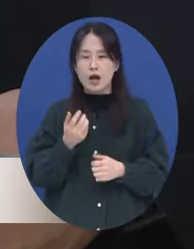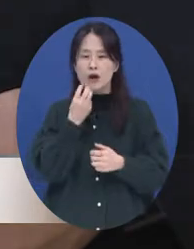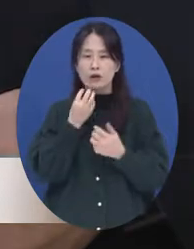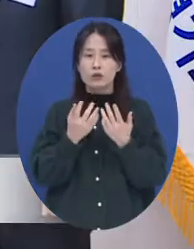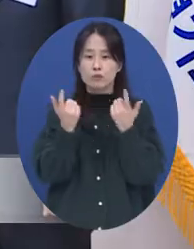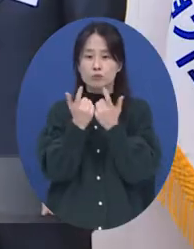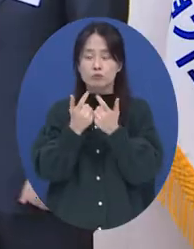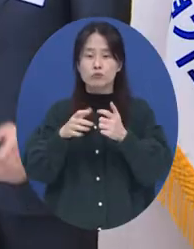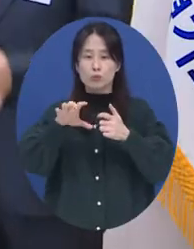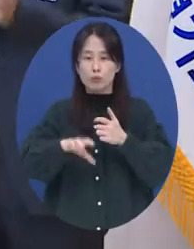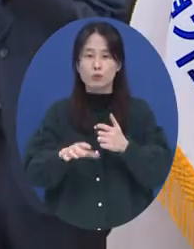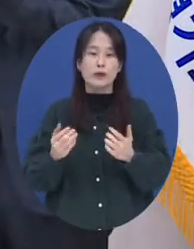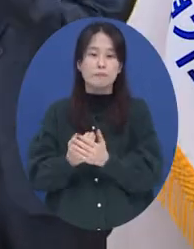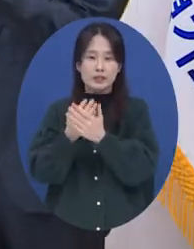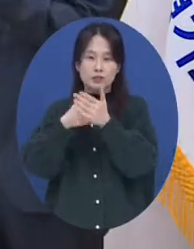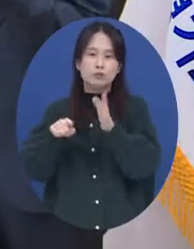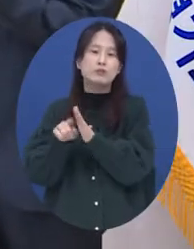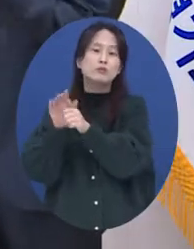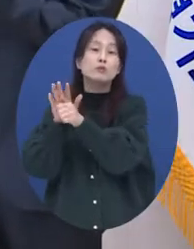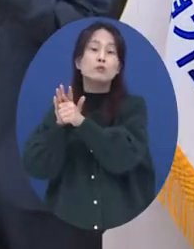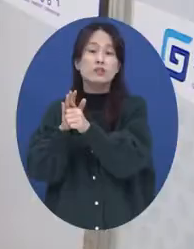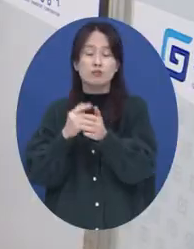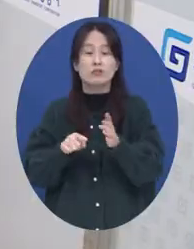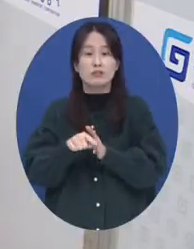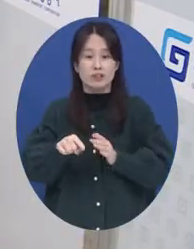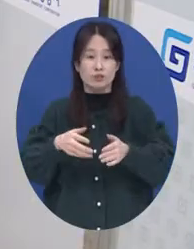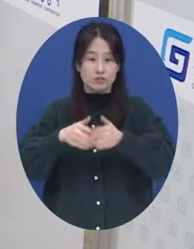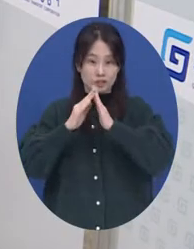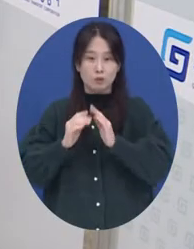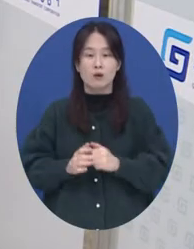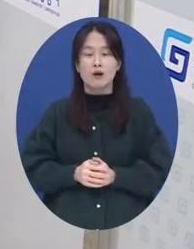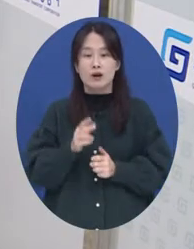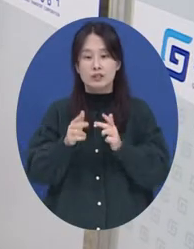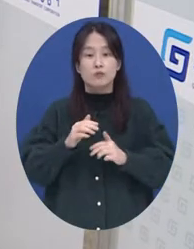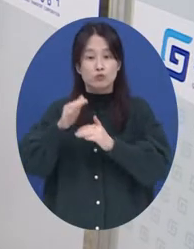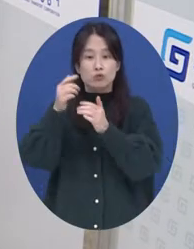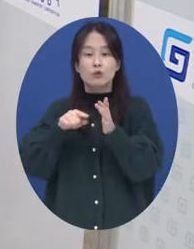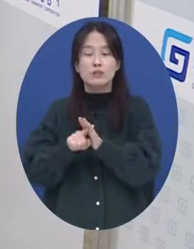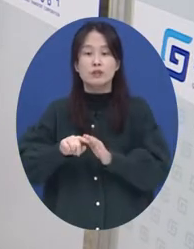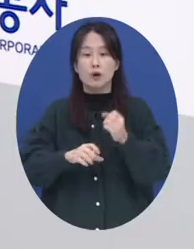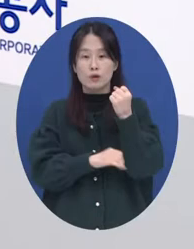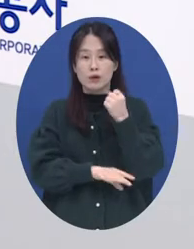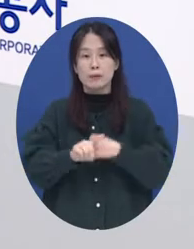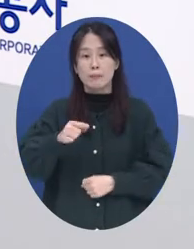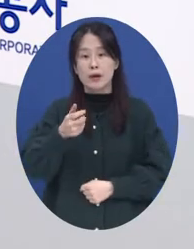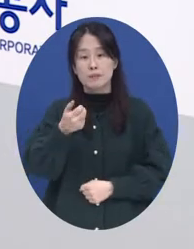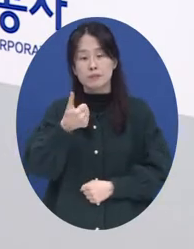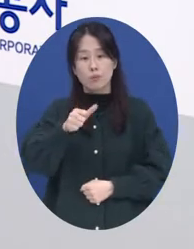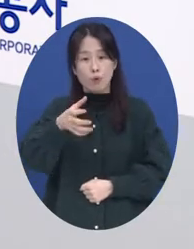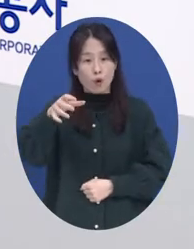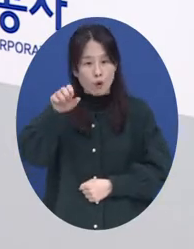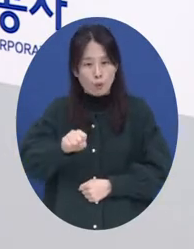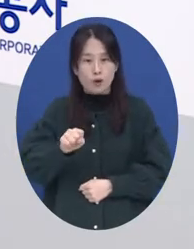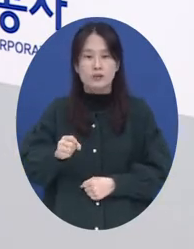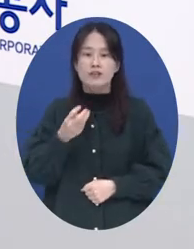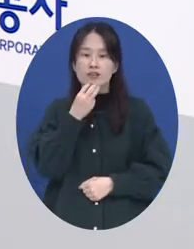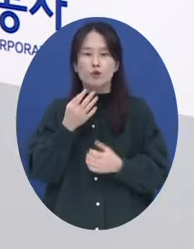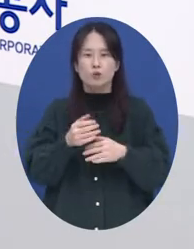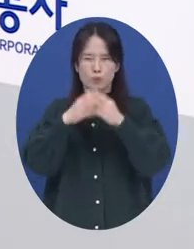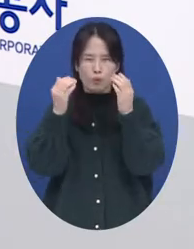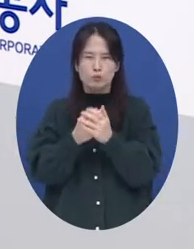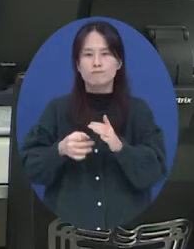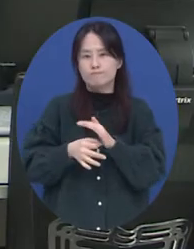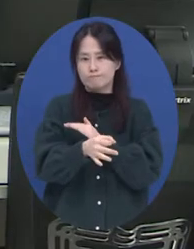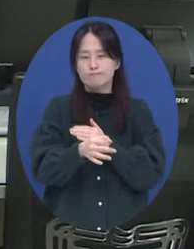광역교통 발전에 힘을 실어 주기 위해서입니다 사업 추진을 위한 자본금 189 억 원은 경기도가 전액 출자해